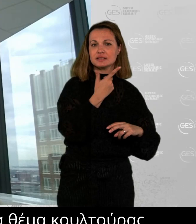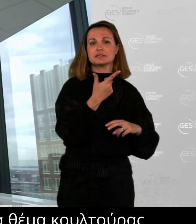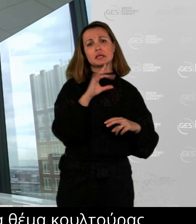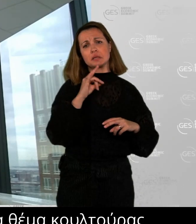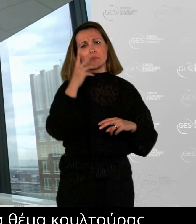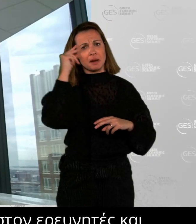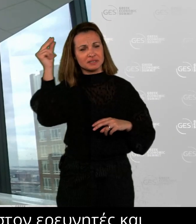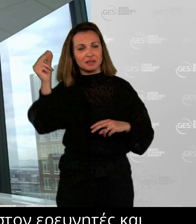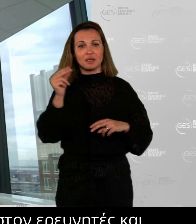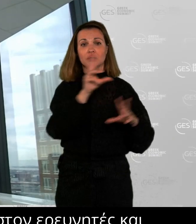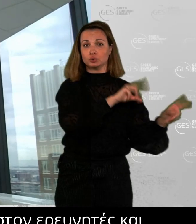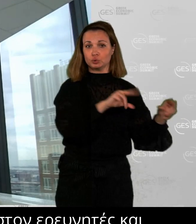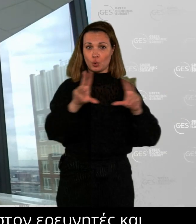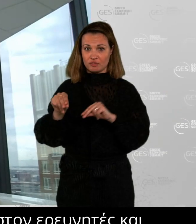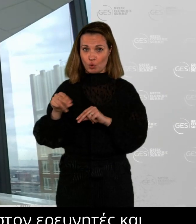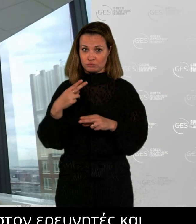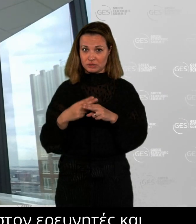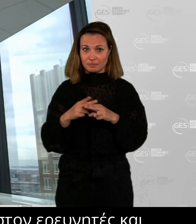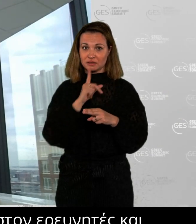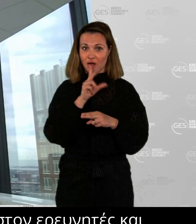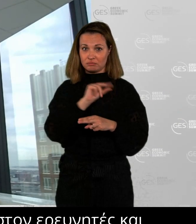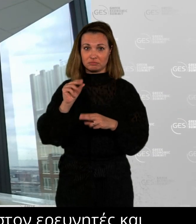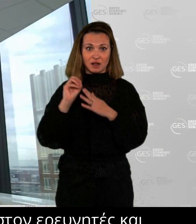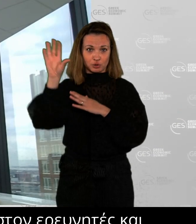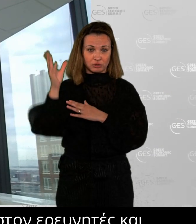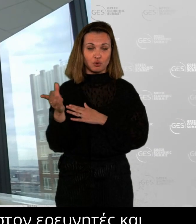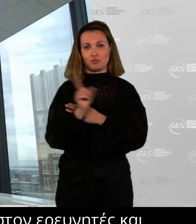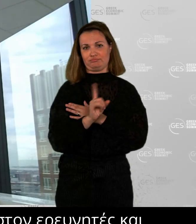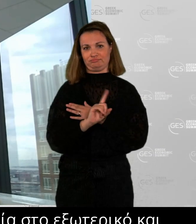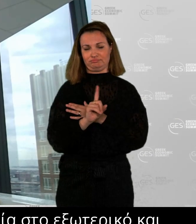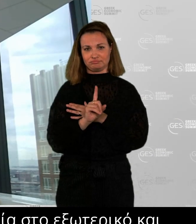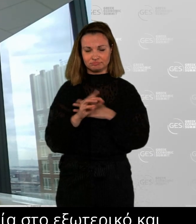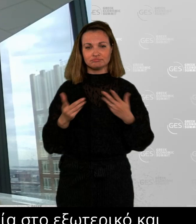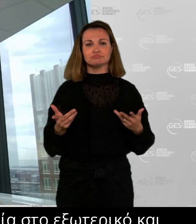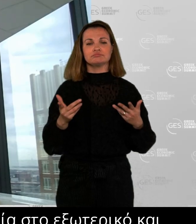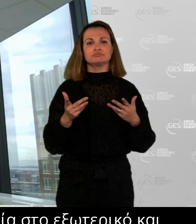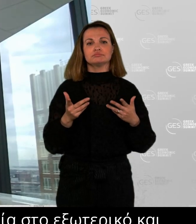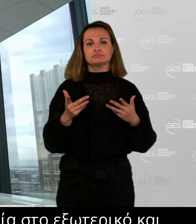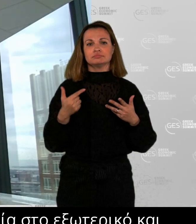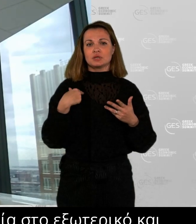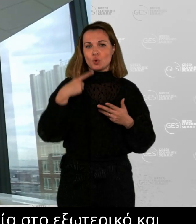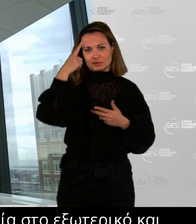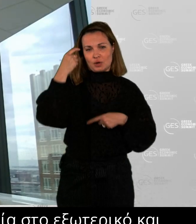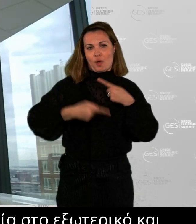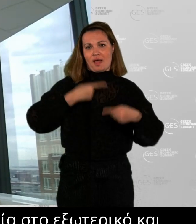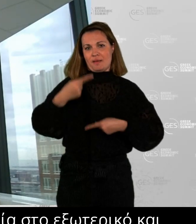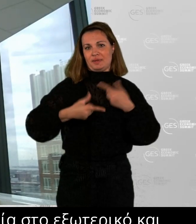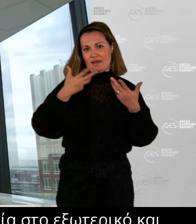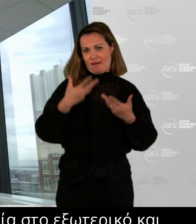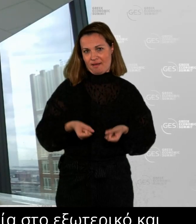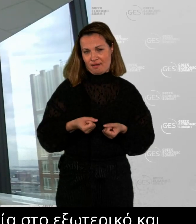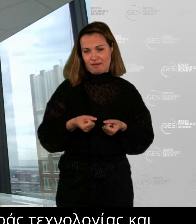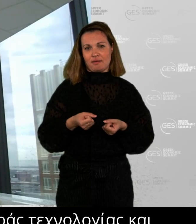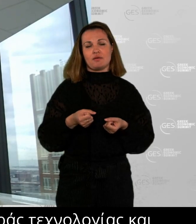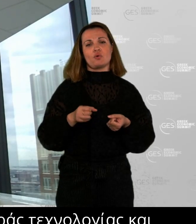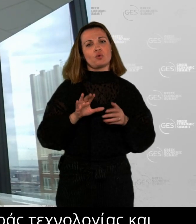εξωτερικό. Και συμφωνώ και εγώ μέσω των γραφείων μεταφοράς τεχνολογίας και τεχνογνωσίας θα βρεθεί η λύση,